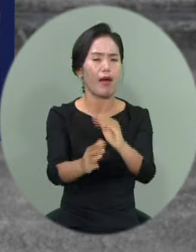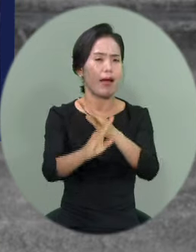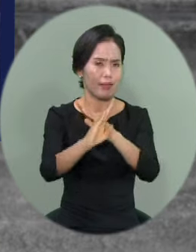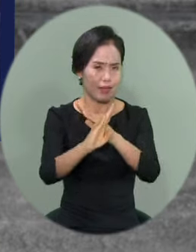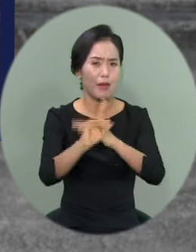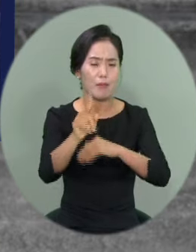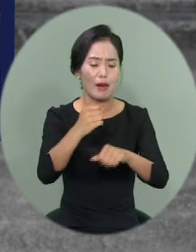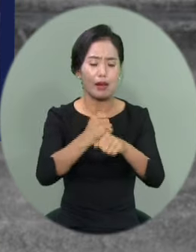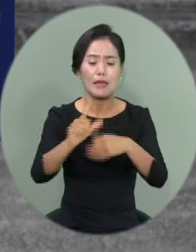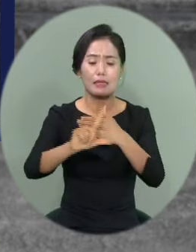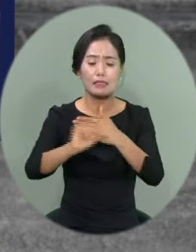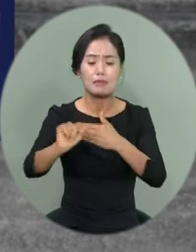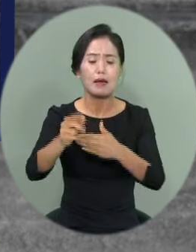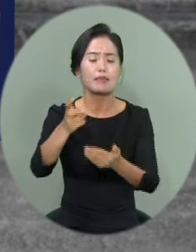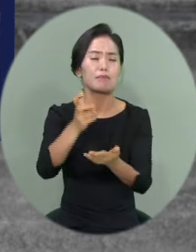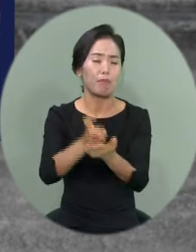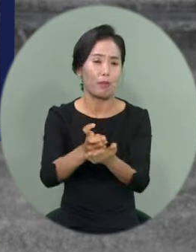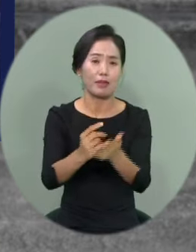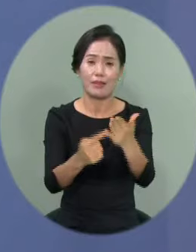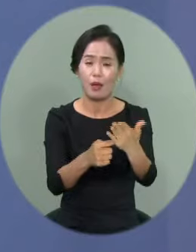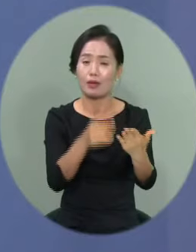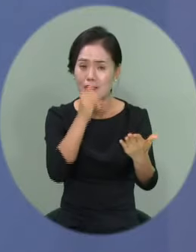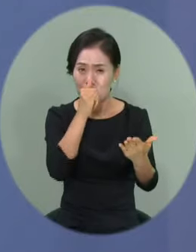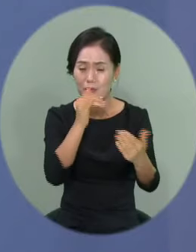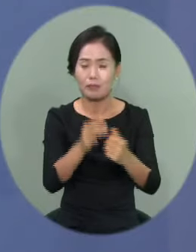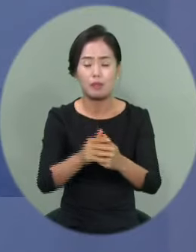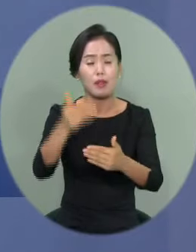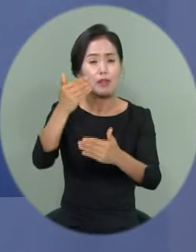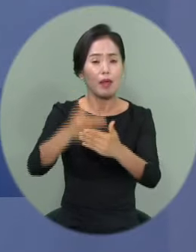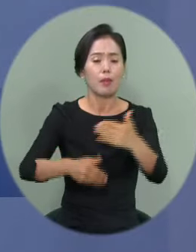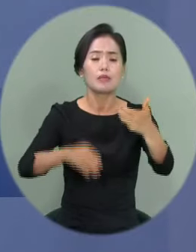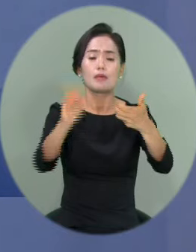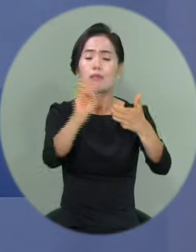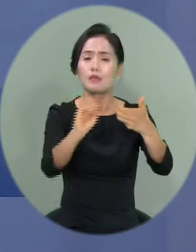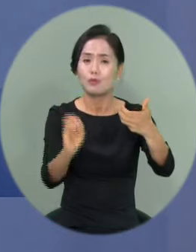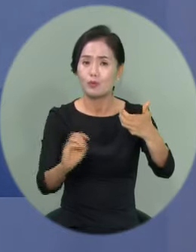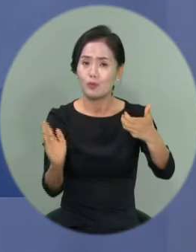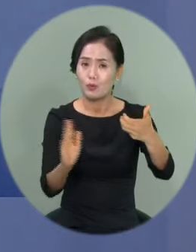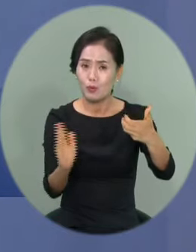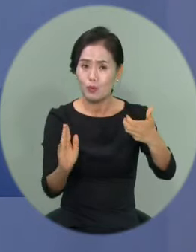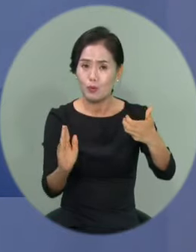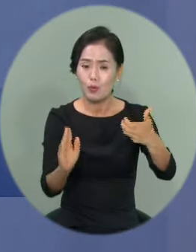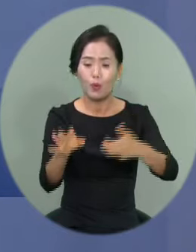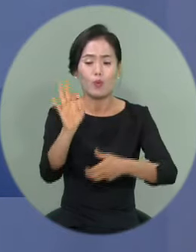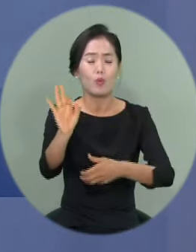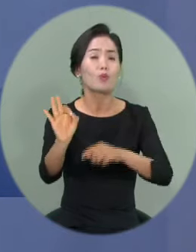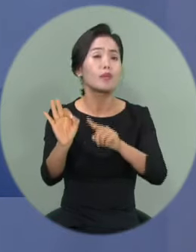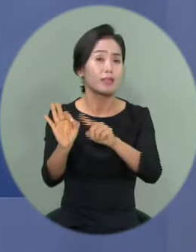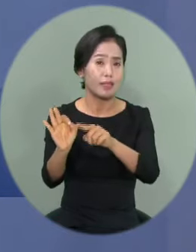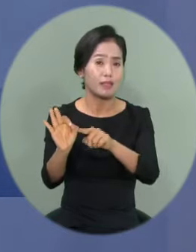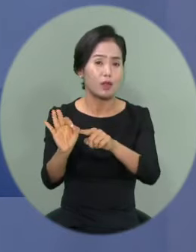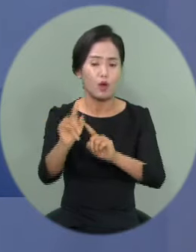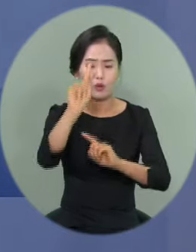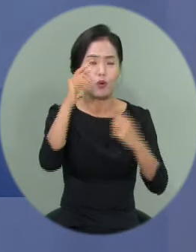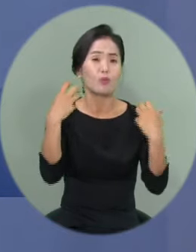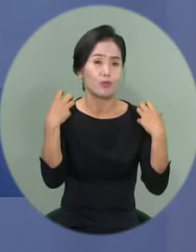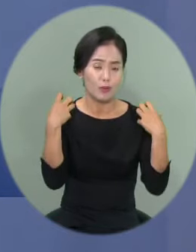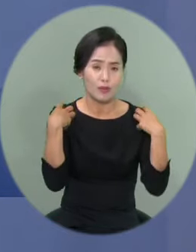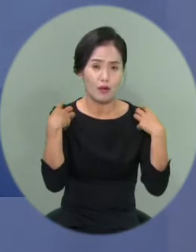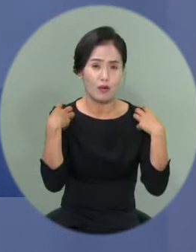된다는 지방자치법이 그 근거입니다. 나머지 약 80%에 해당되는 비용은 정부에서